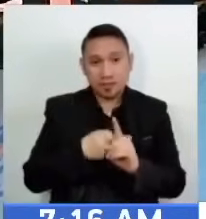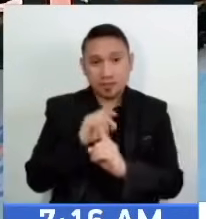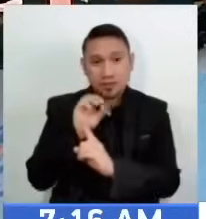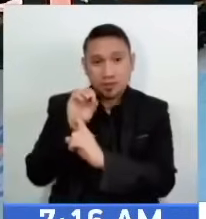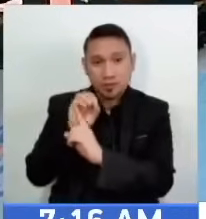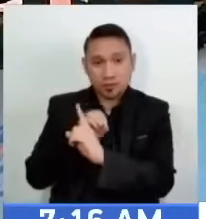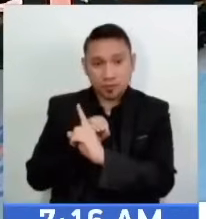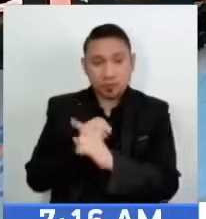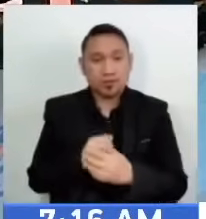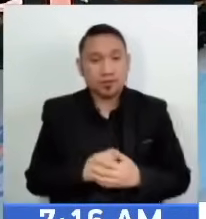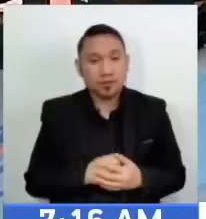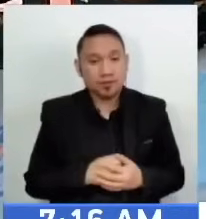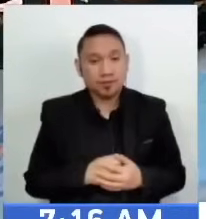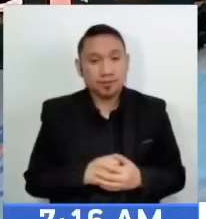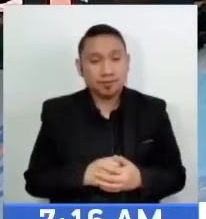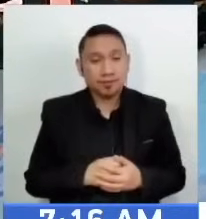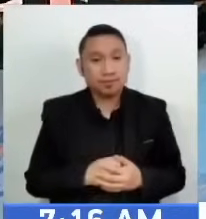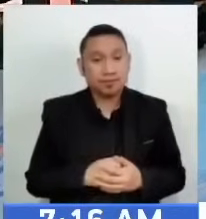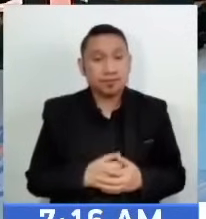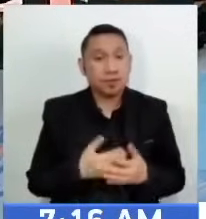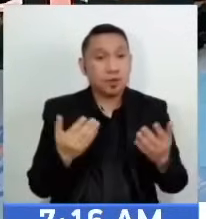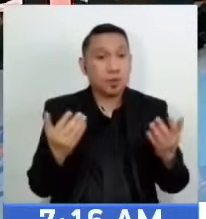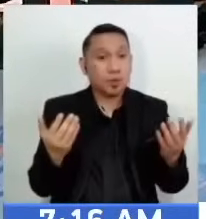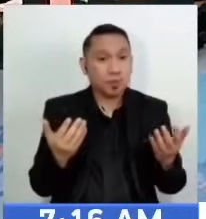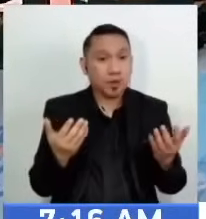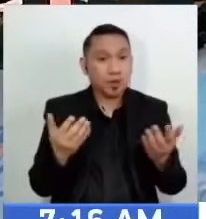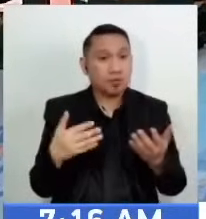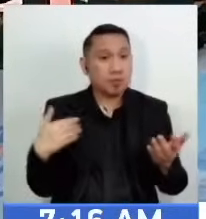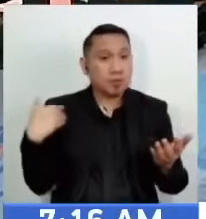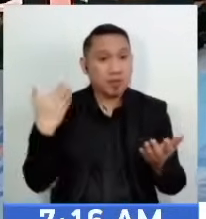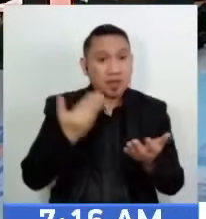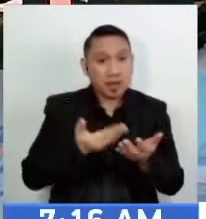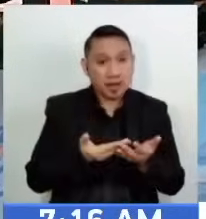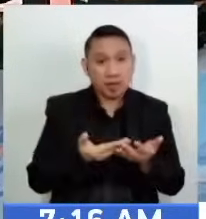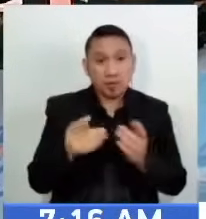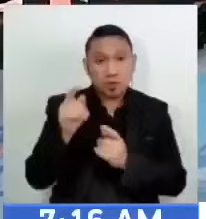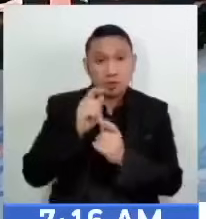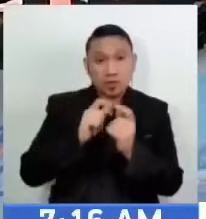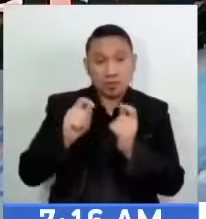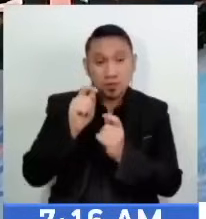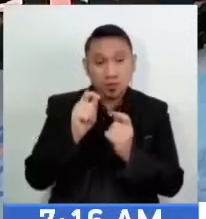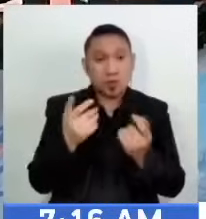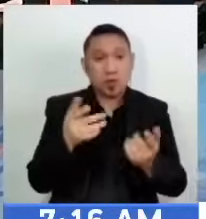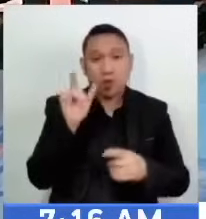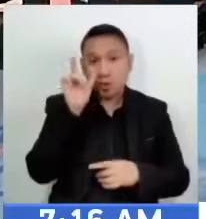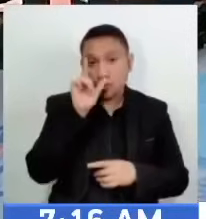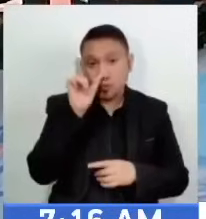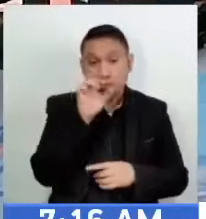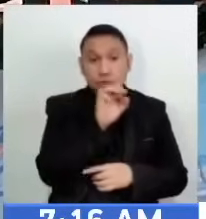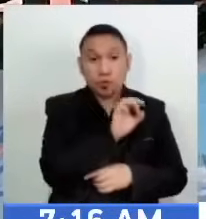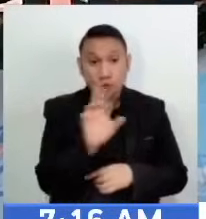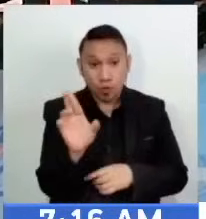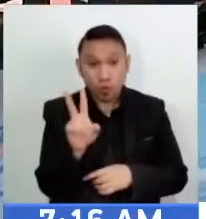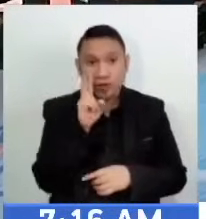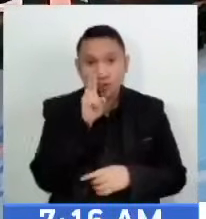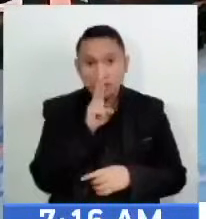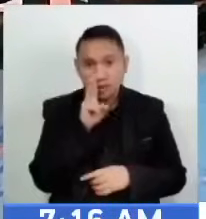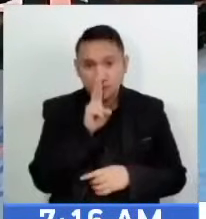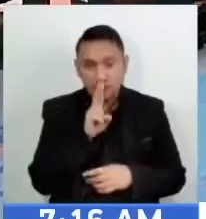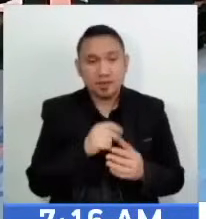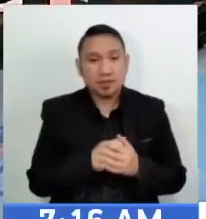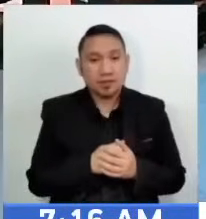sa datos ng PAGASA, ang karaniwang landfall ng potensyal na bagyo ay sa Luzon o sa Visayas. May chance rin namang lumiis